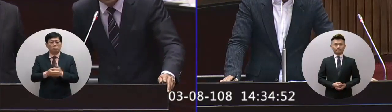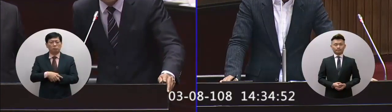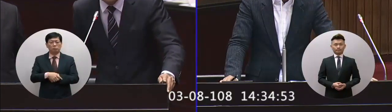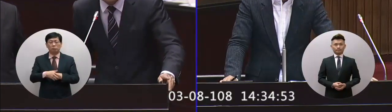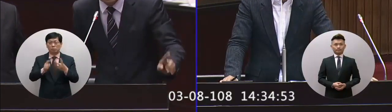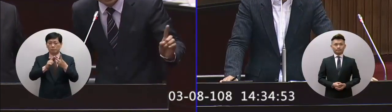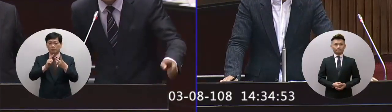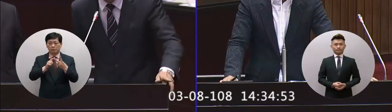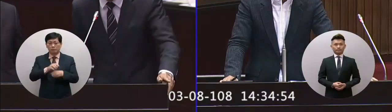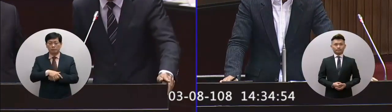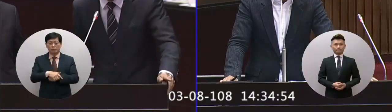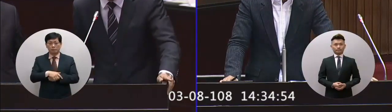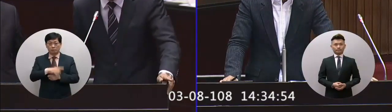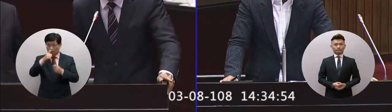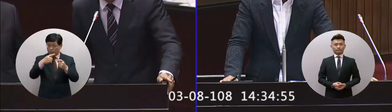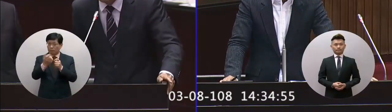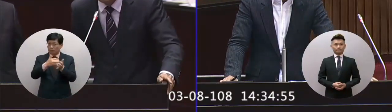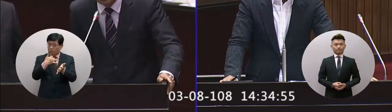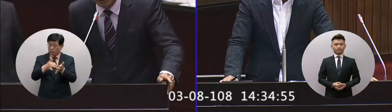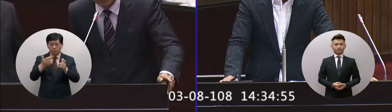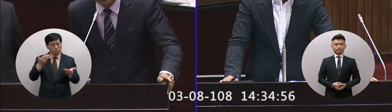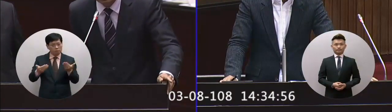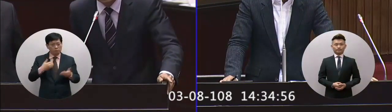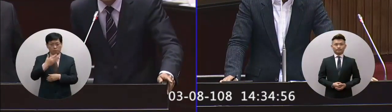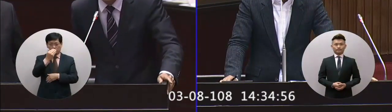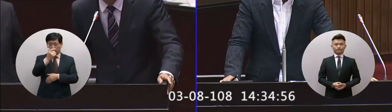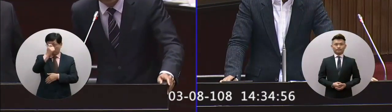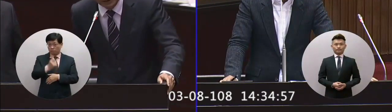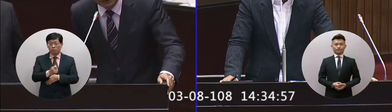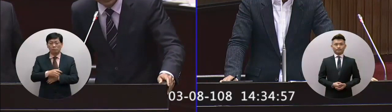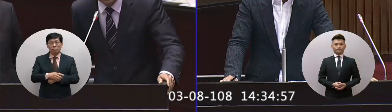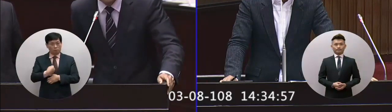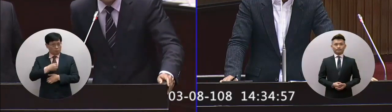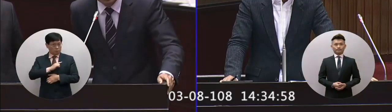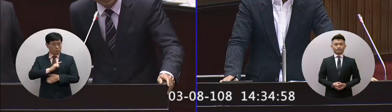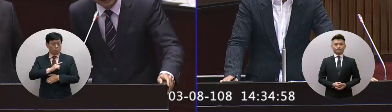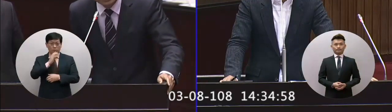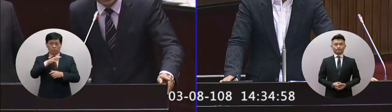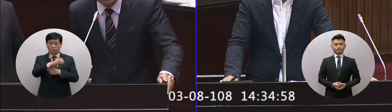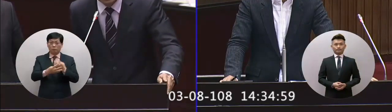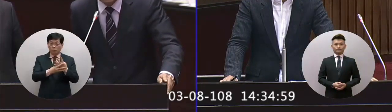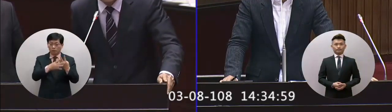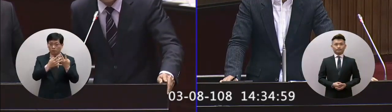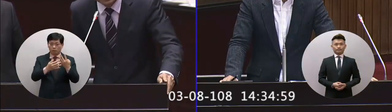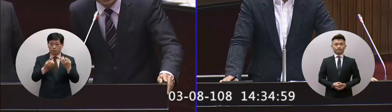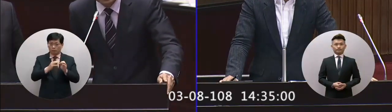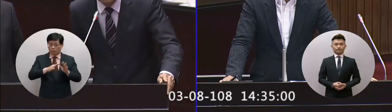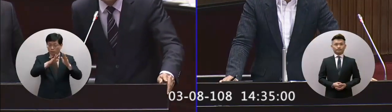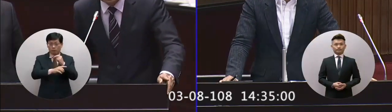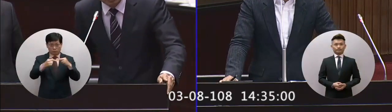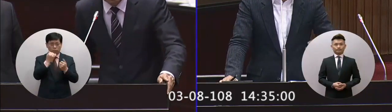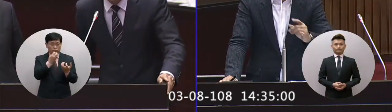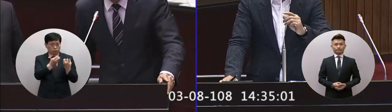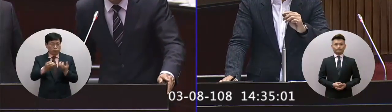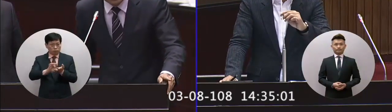第二第二就是這幾年的議程差不多九億從農業發展基金裡面來支